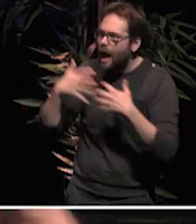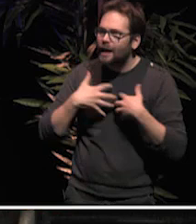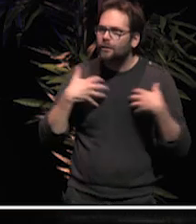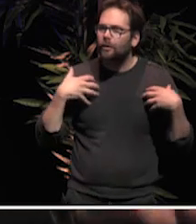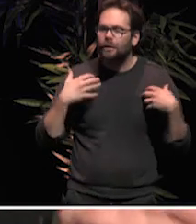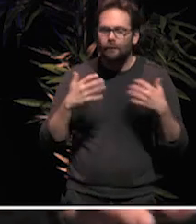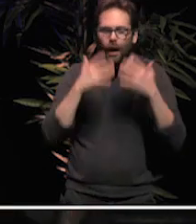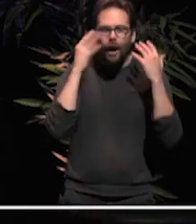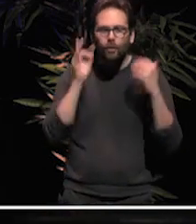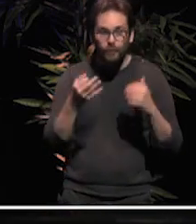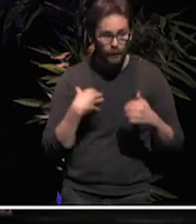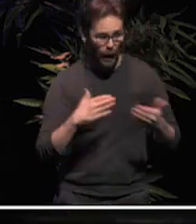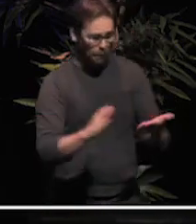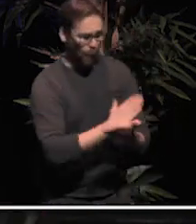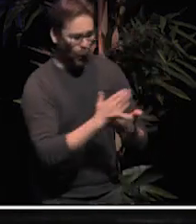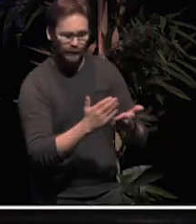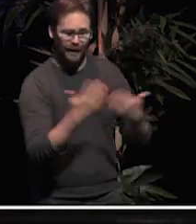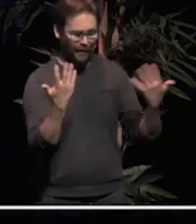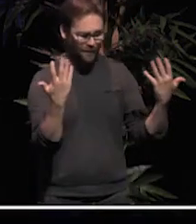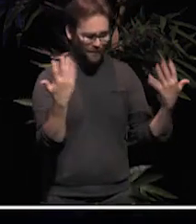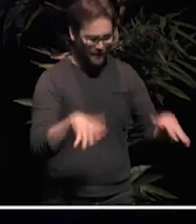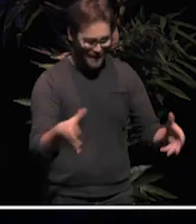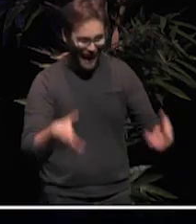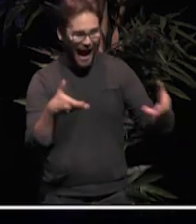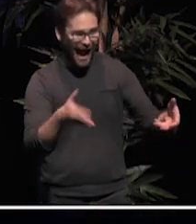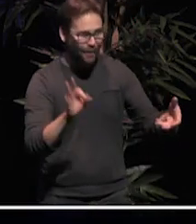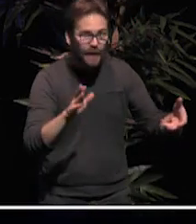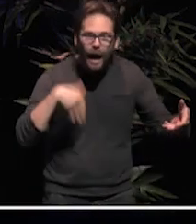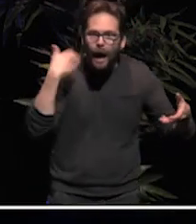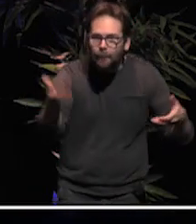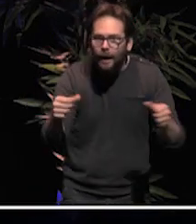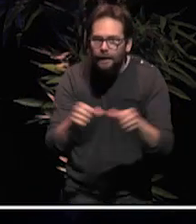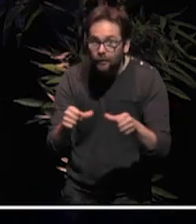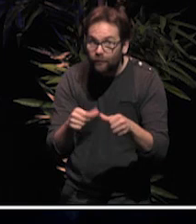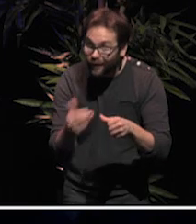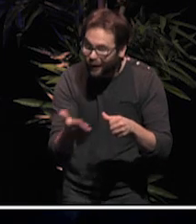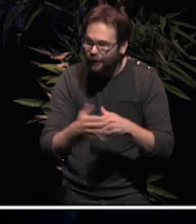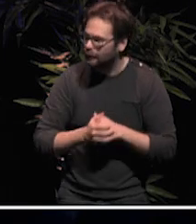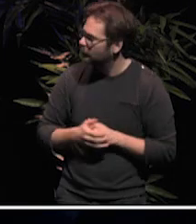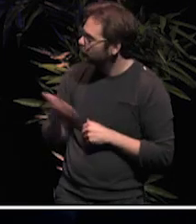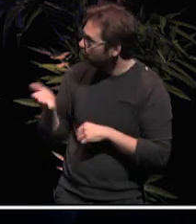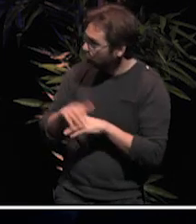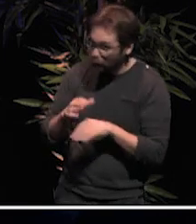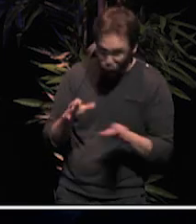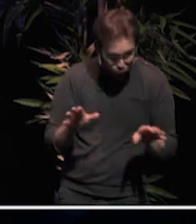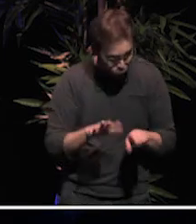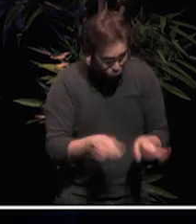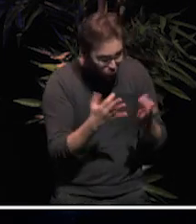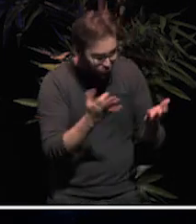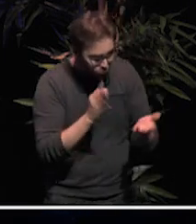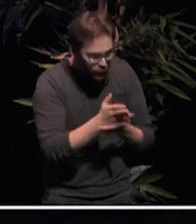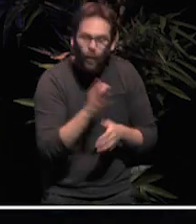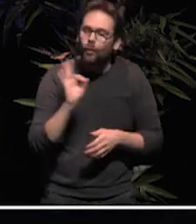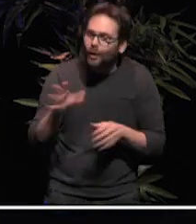a un programme, on a publié. Et après, qu'est-ce que tu fais ? Et vous avez trouvé finalement ? J'ai trouvé dans